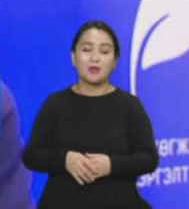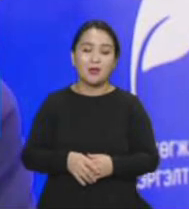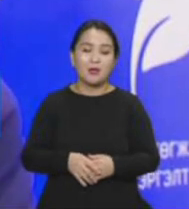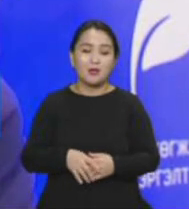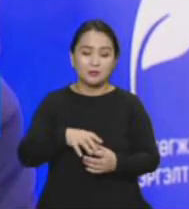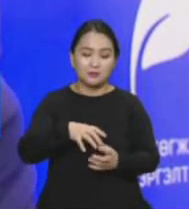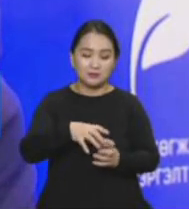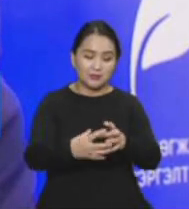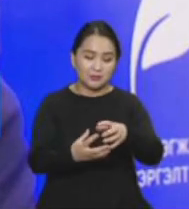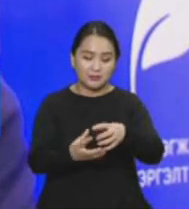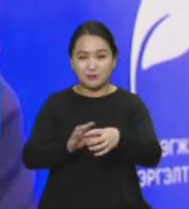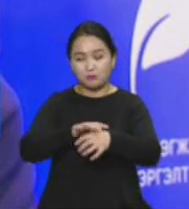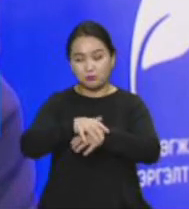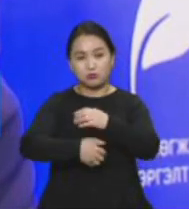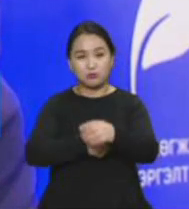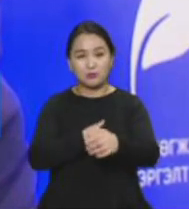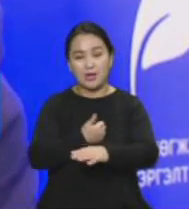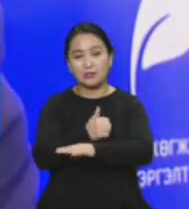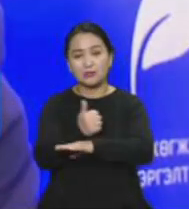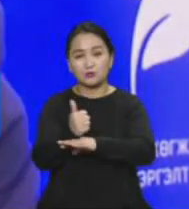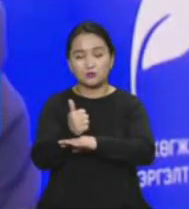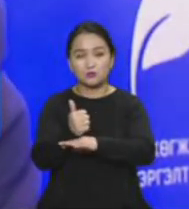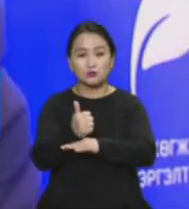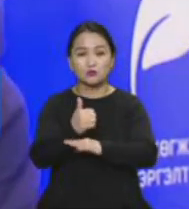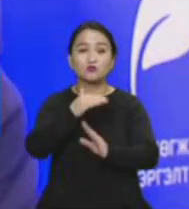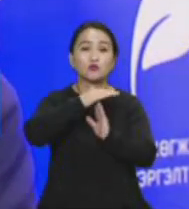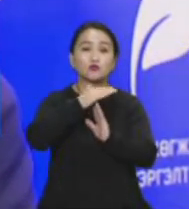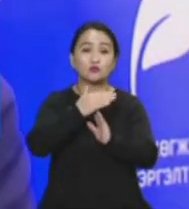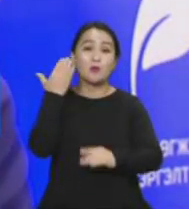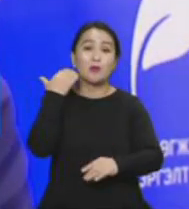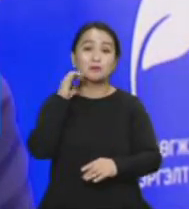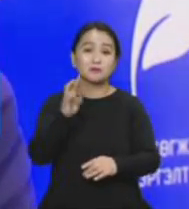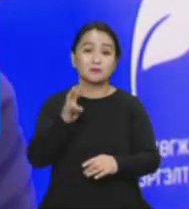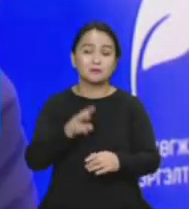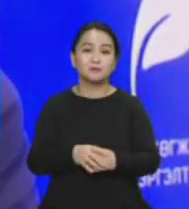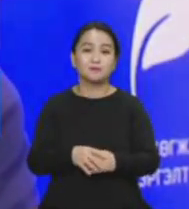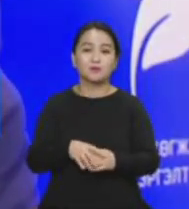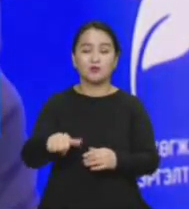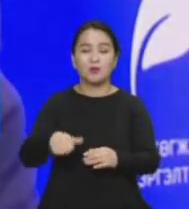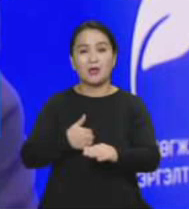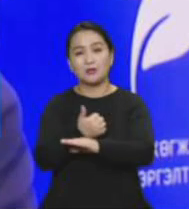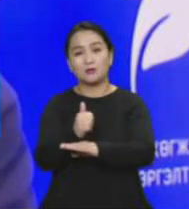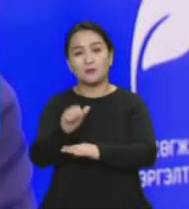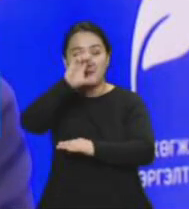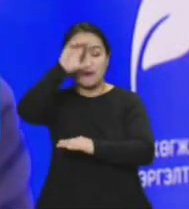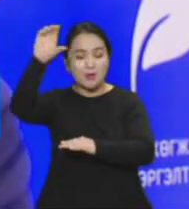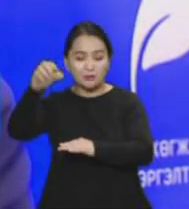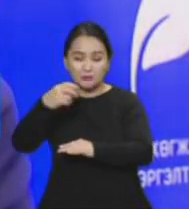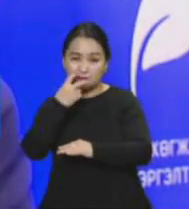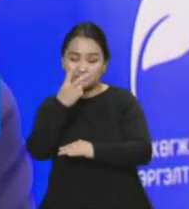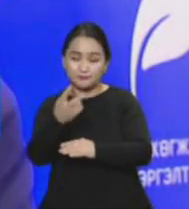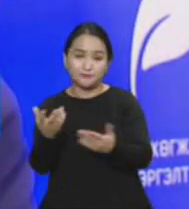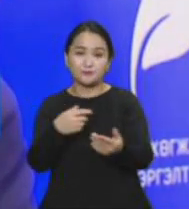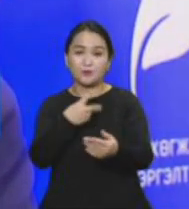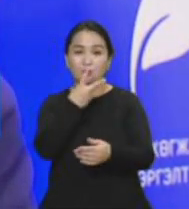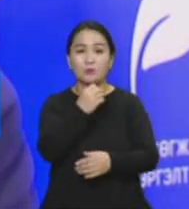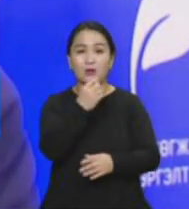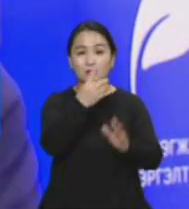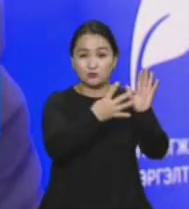салбар унсан ийм байдалтай байлаа. Дэлхийн одоо аяжуулчлалын байгууллагаас харагч байгаагаар бол 2019